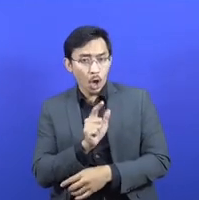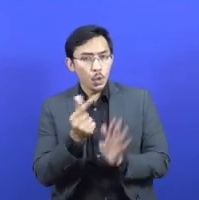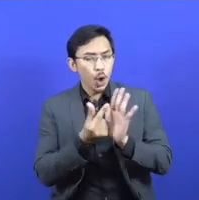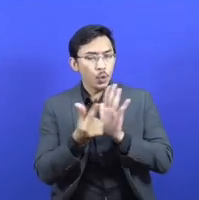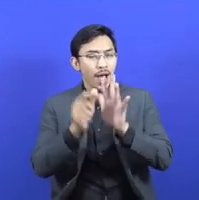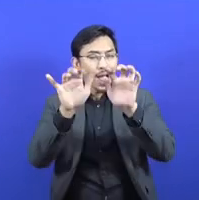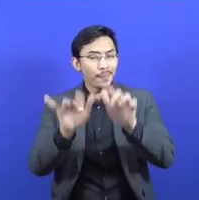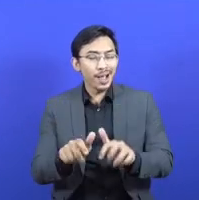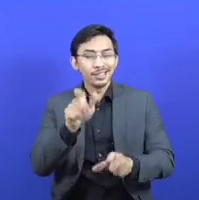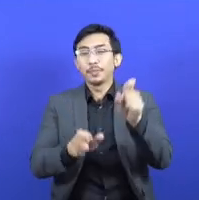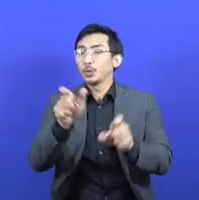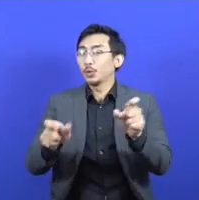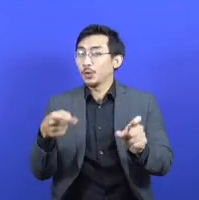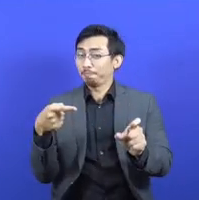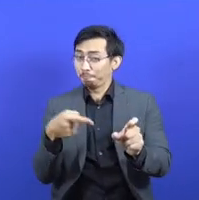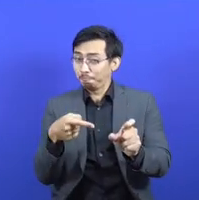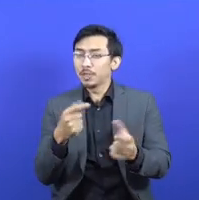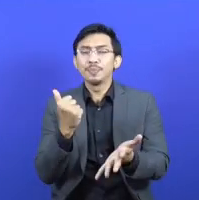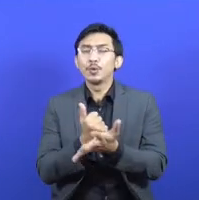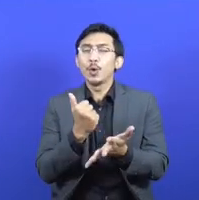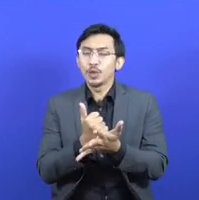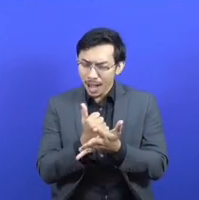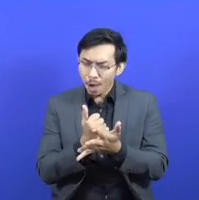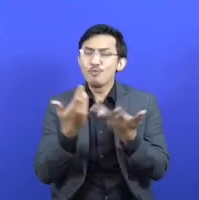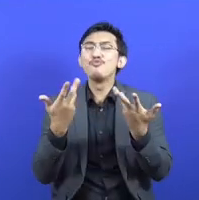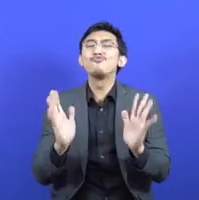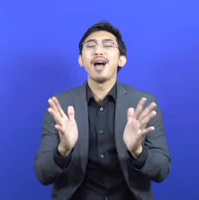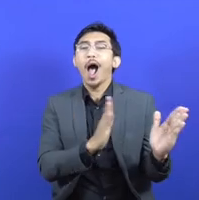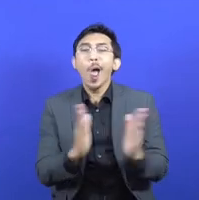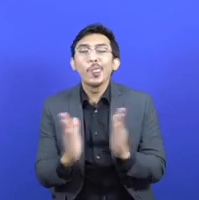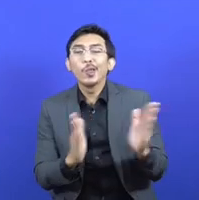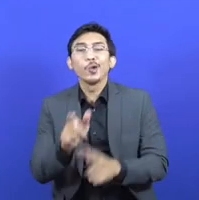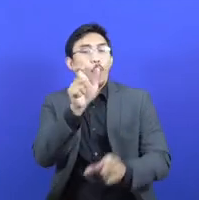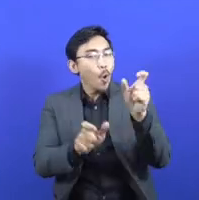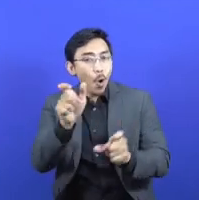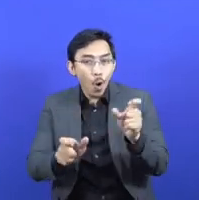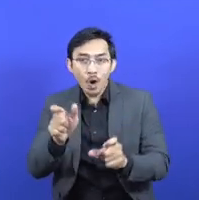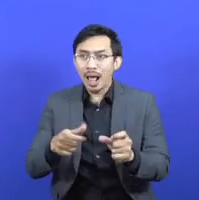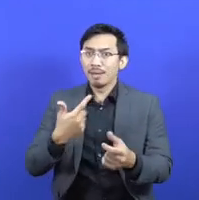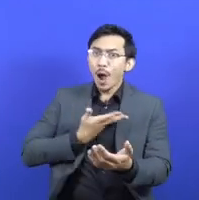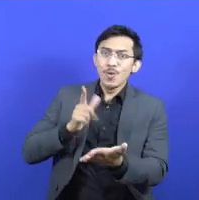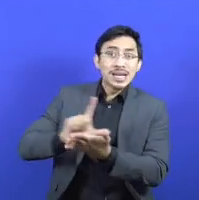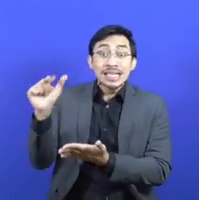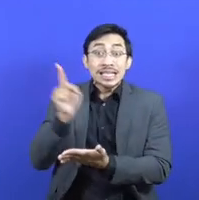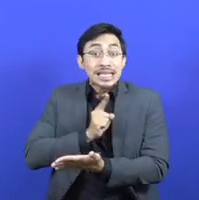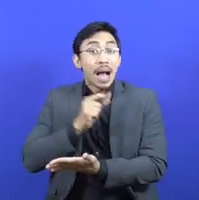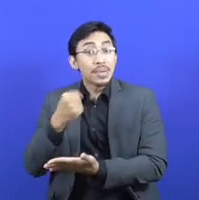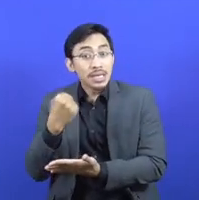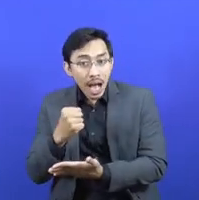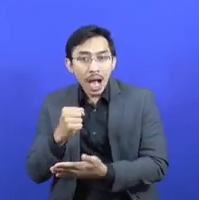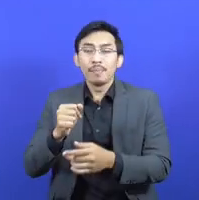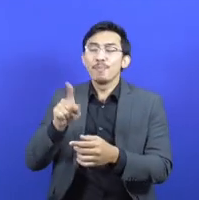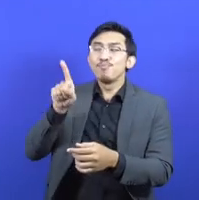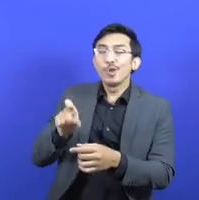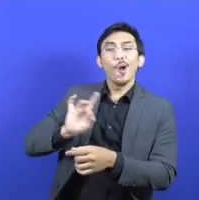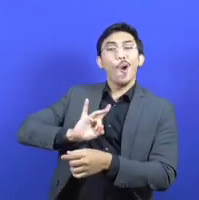ini, Undang-Undang Administrasi Kependudukan sebenarnya sudah mengatur mengenai penduduk yang tidak dapat melaporkan sendiri